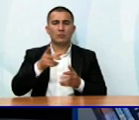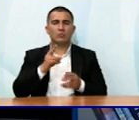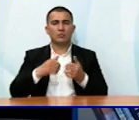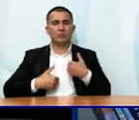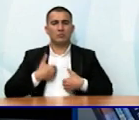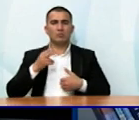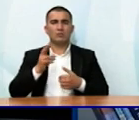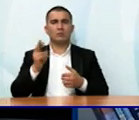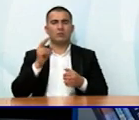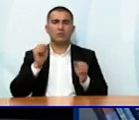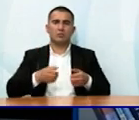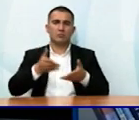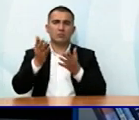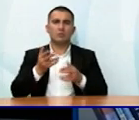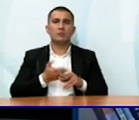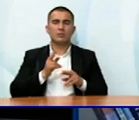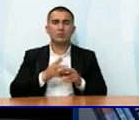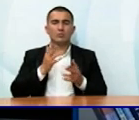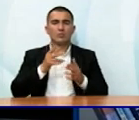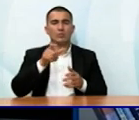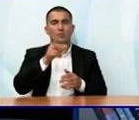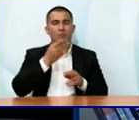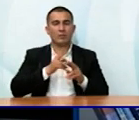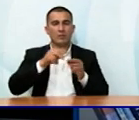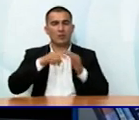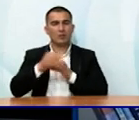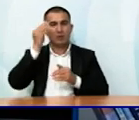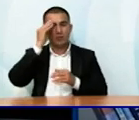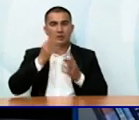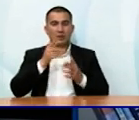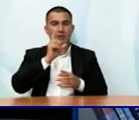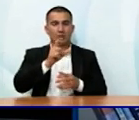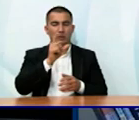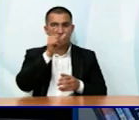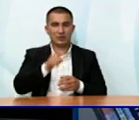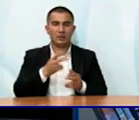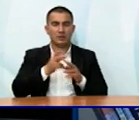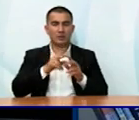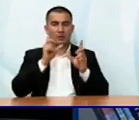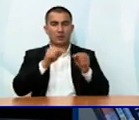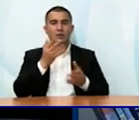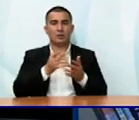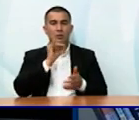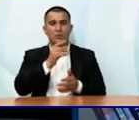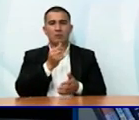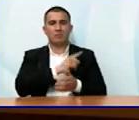odam safarga chiqqan paytda unda yo pul bo'lish kerak, yo uni kuchi bo'lish kerak degan ma'noni bildiradi.